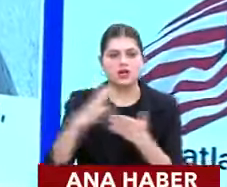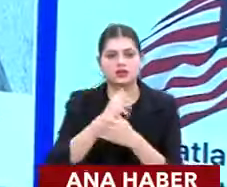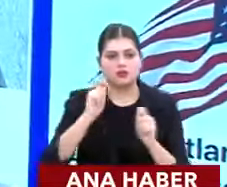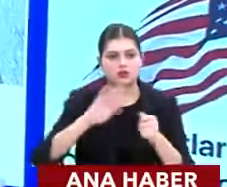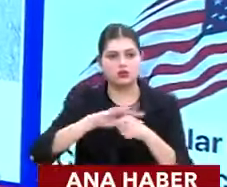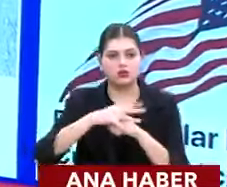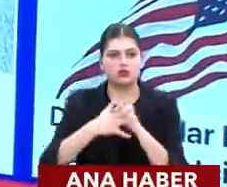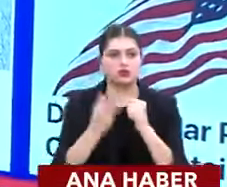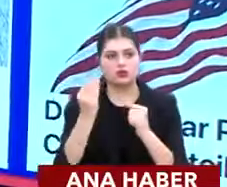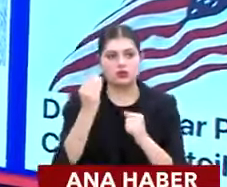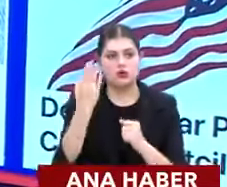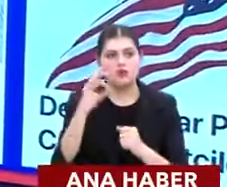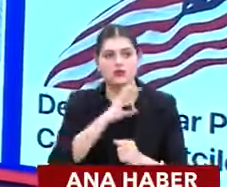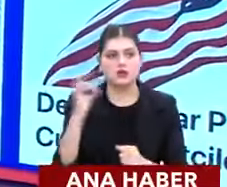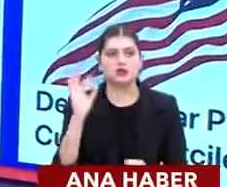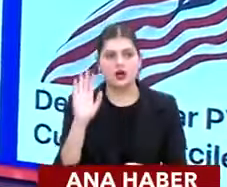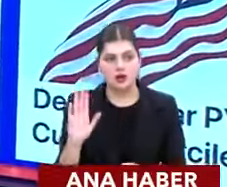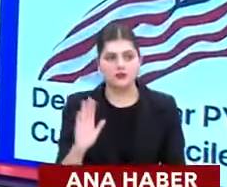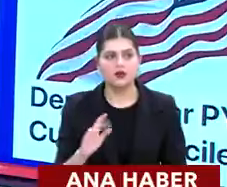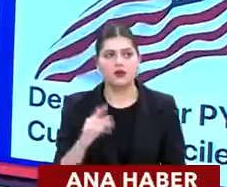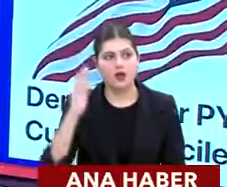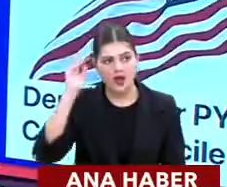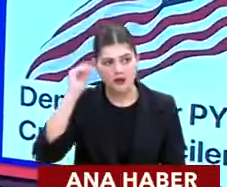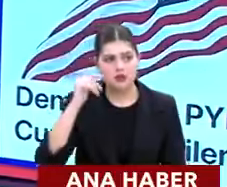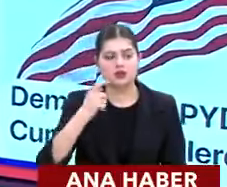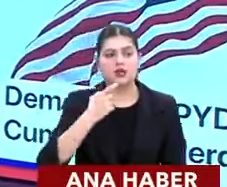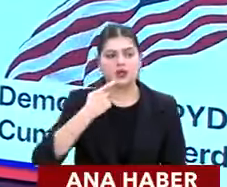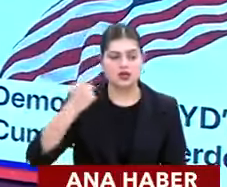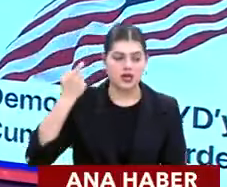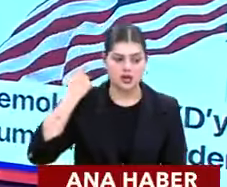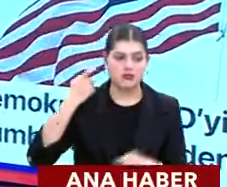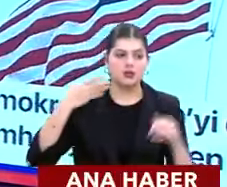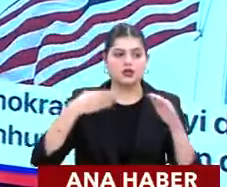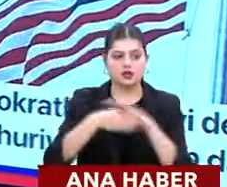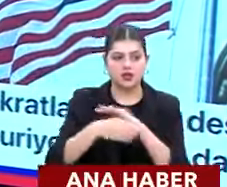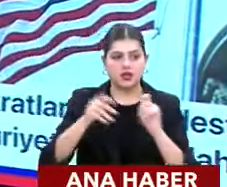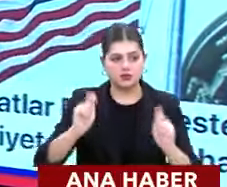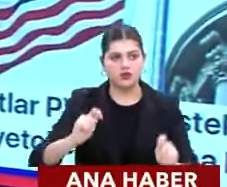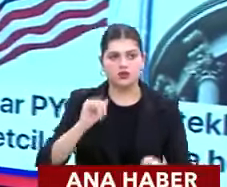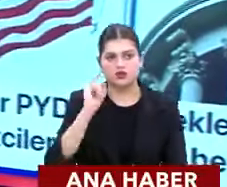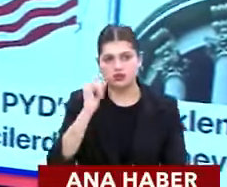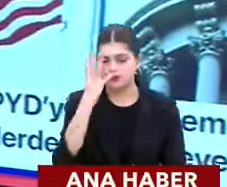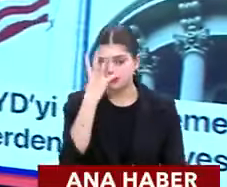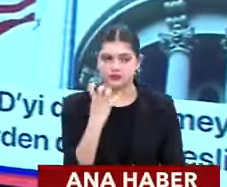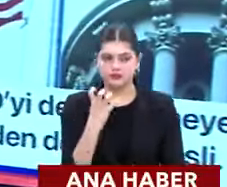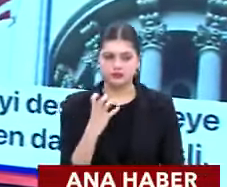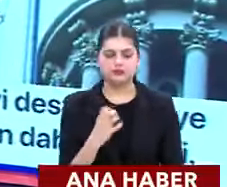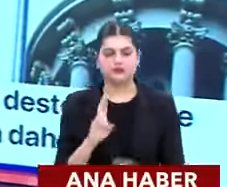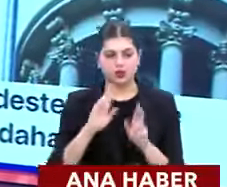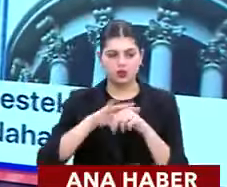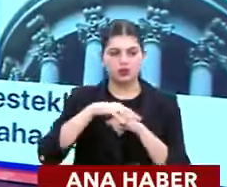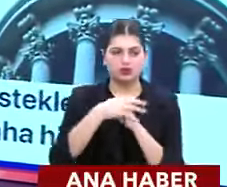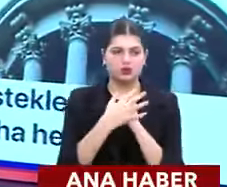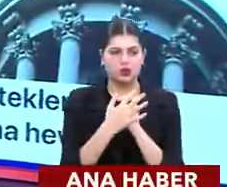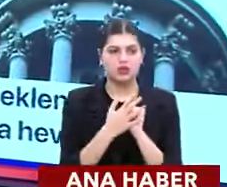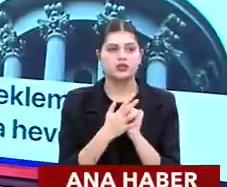belki Dünya çok daha iyi bir yer olmazdı ama en azından ABD gerileme sürecine girmişken agresif bir Eee küresel